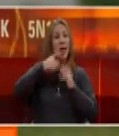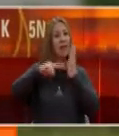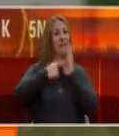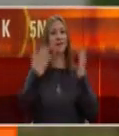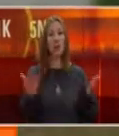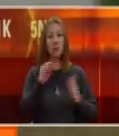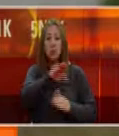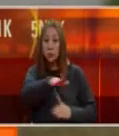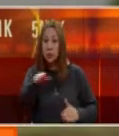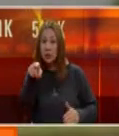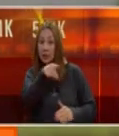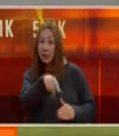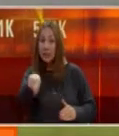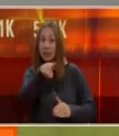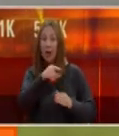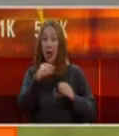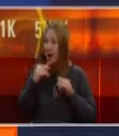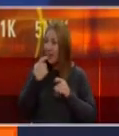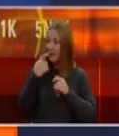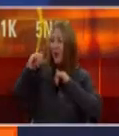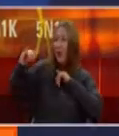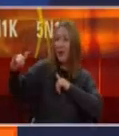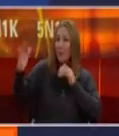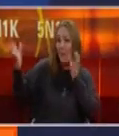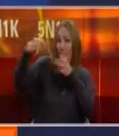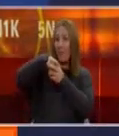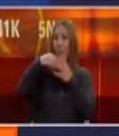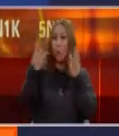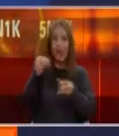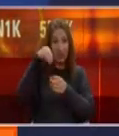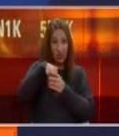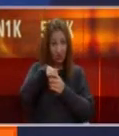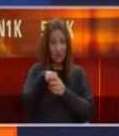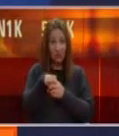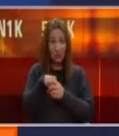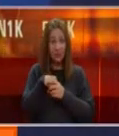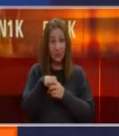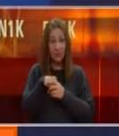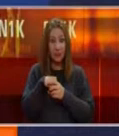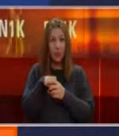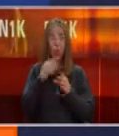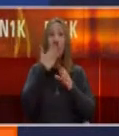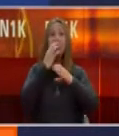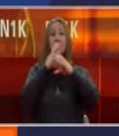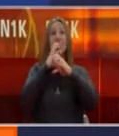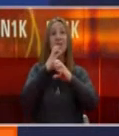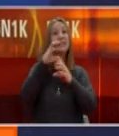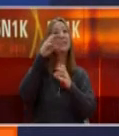aldık. Evet. Çocukların diğer akran gruplarıyla birlikte olabilmeleri için okul servis